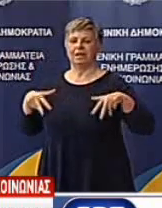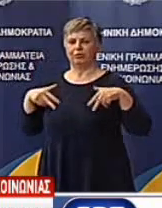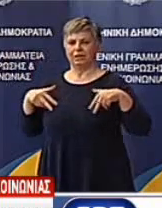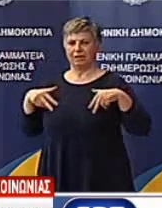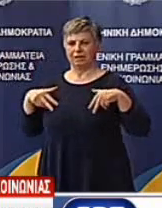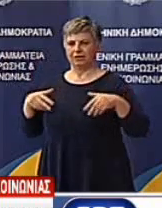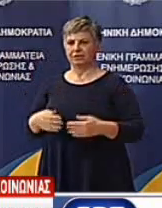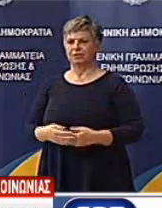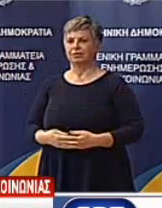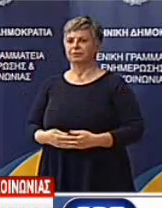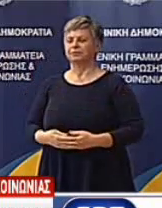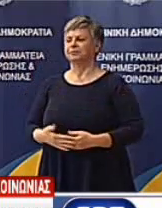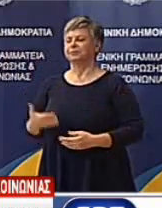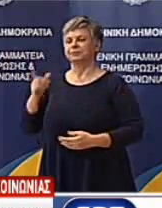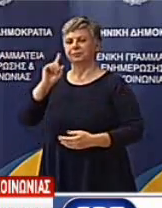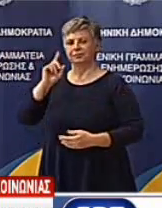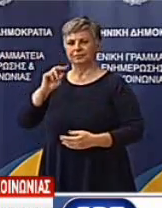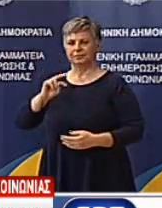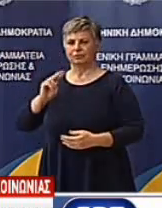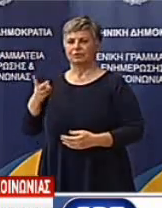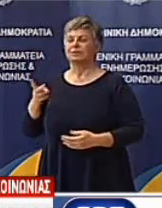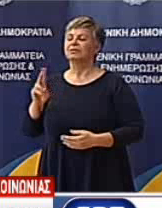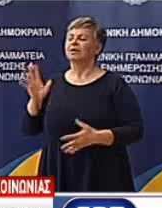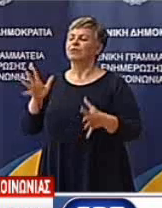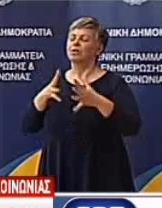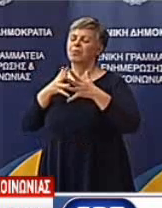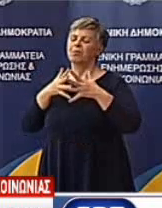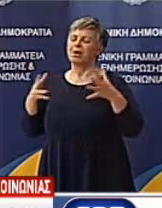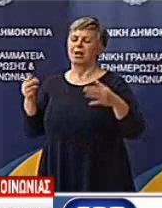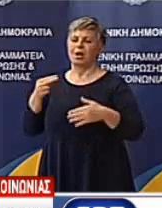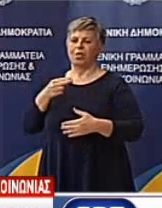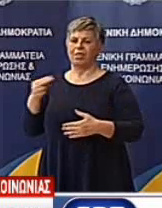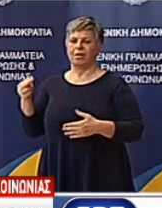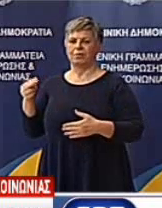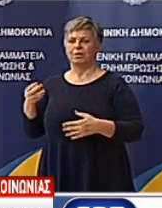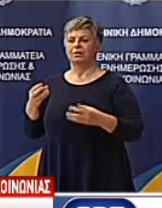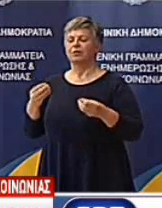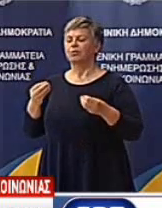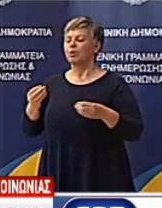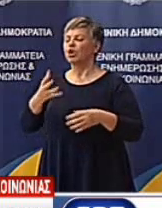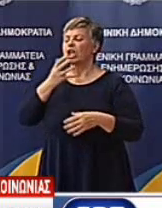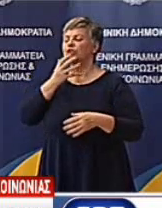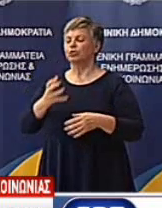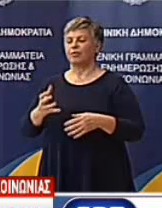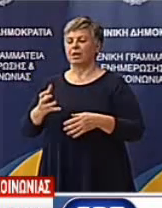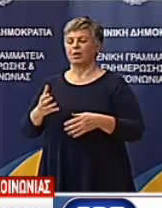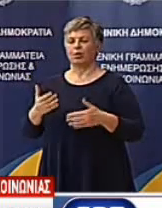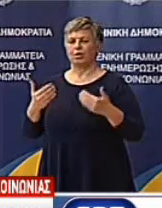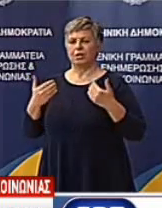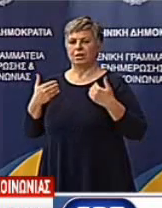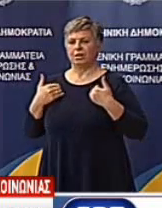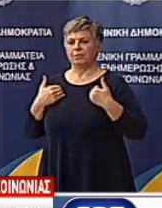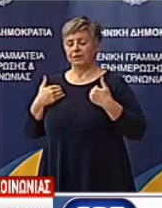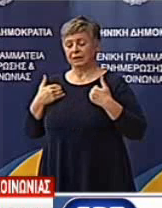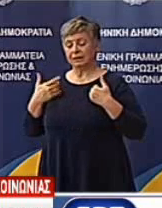Κοιτάξτε. Αυτό είναι εξαιρετικά μεγάλο θέμα. Πάρα πολύ σοβαρό, σοβαρό για μας και για τη χώρα. Η